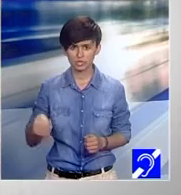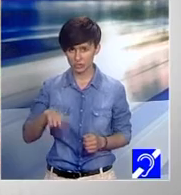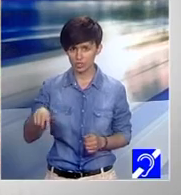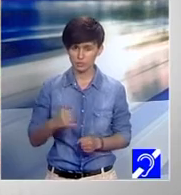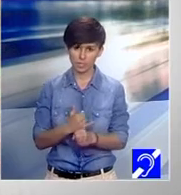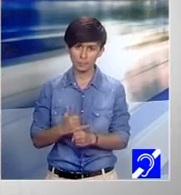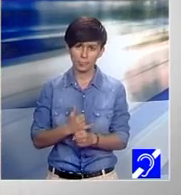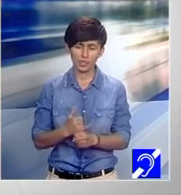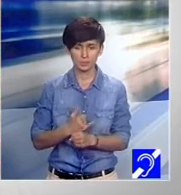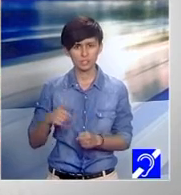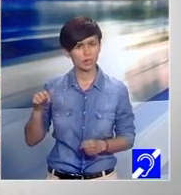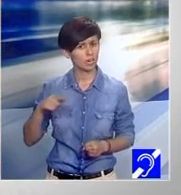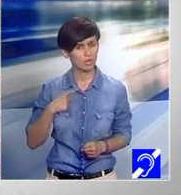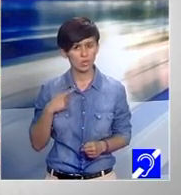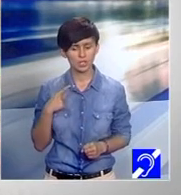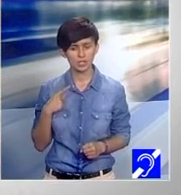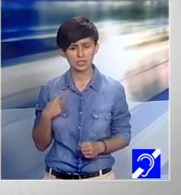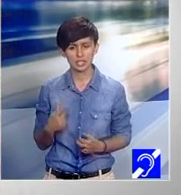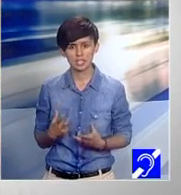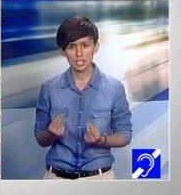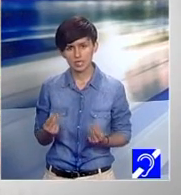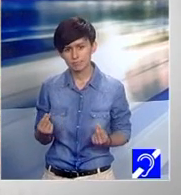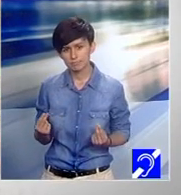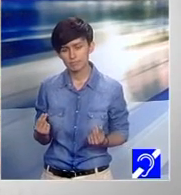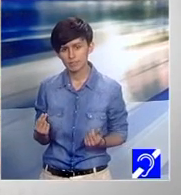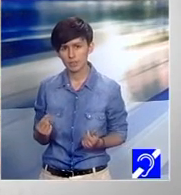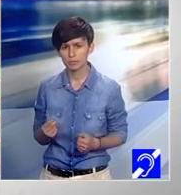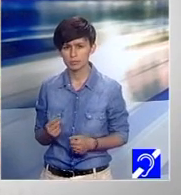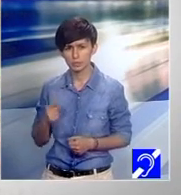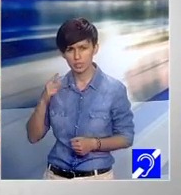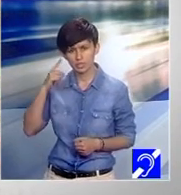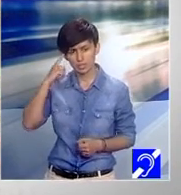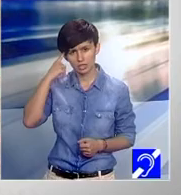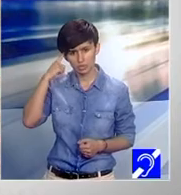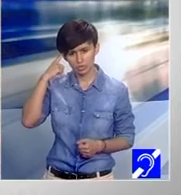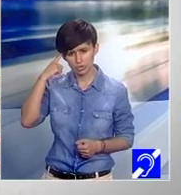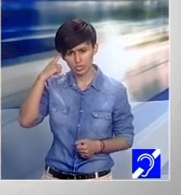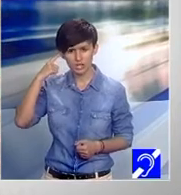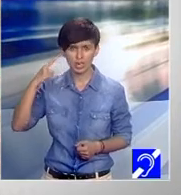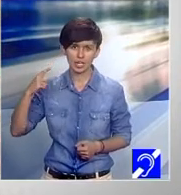că acolo există o mai mare concentrare a